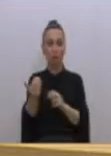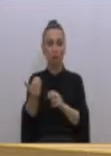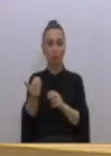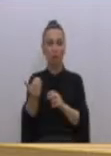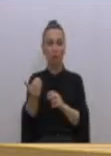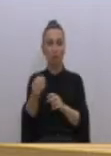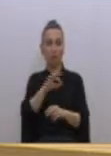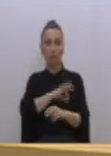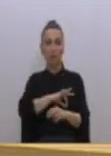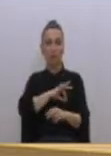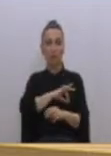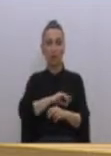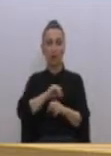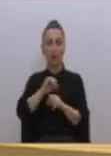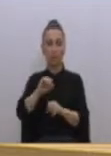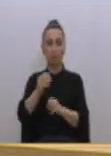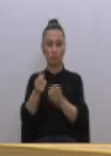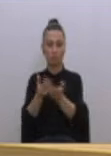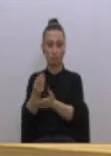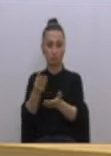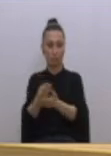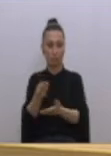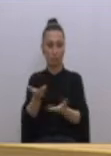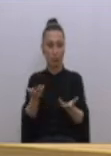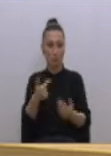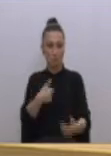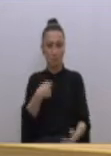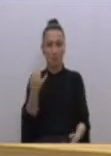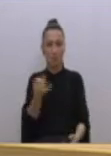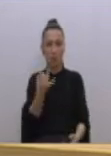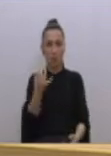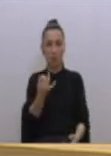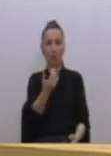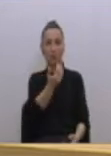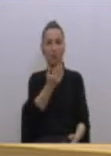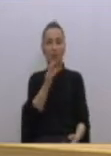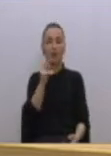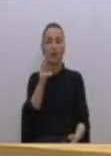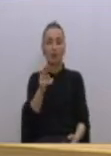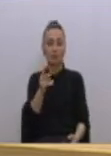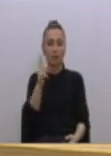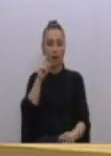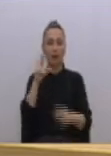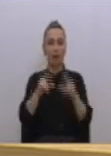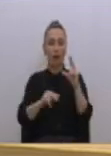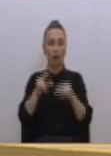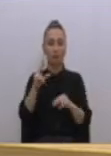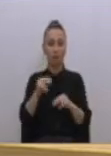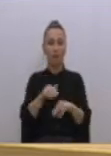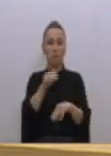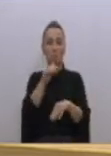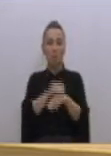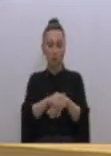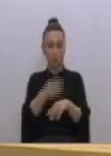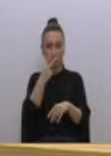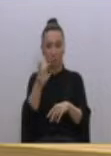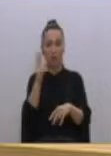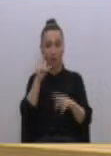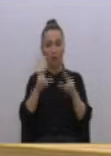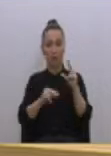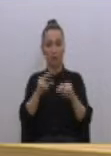marta advokato momsakhureobashi da me ma interesebs ekha tkvenive riskebis mier gatvalistinebit ai impaktoris